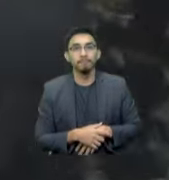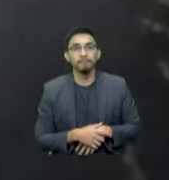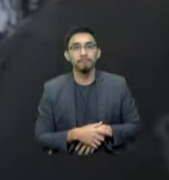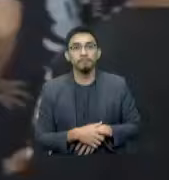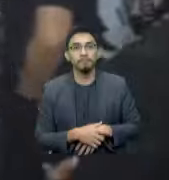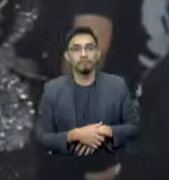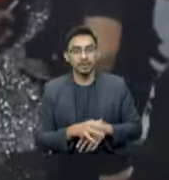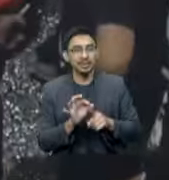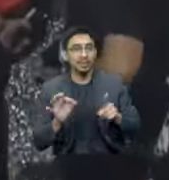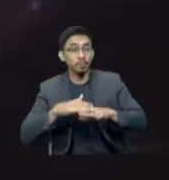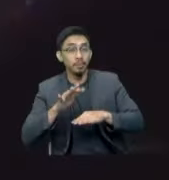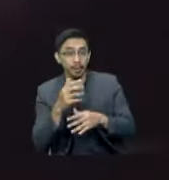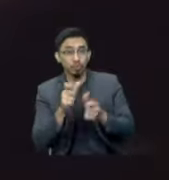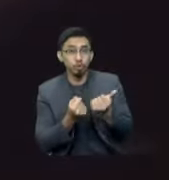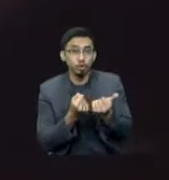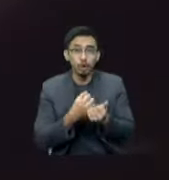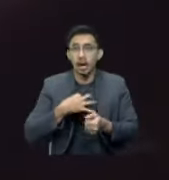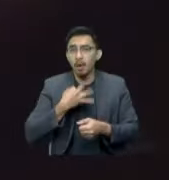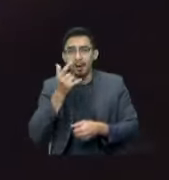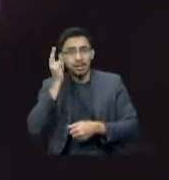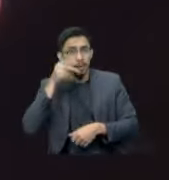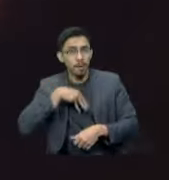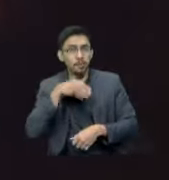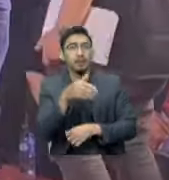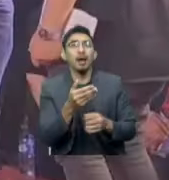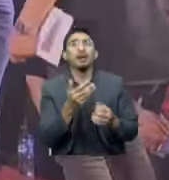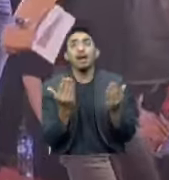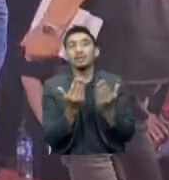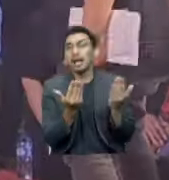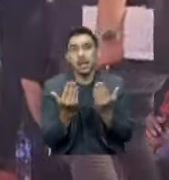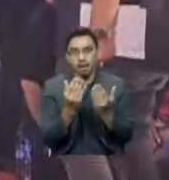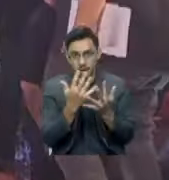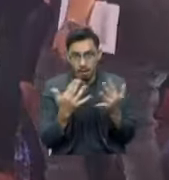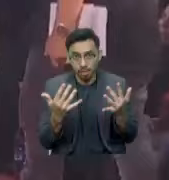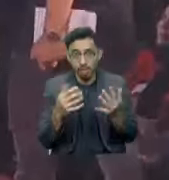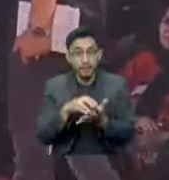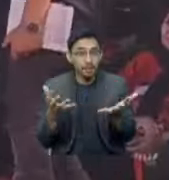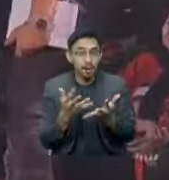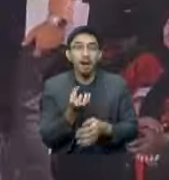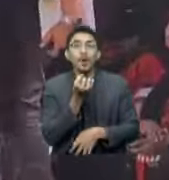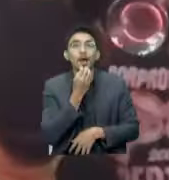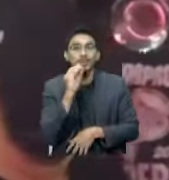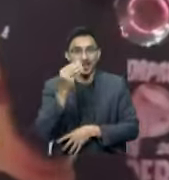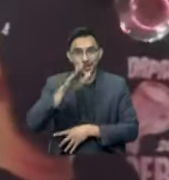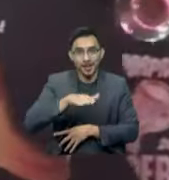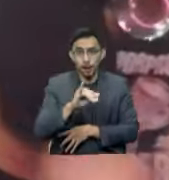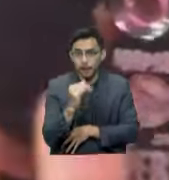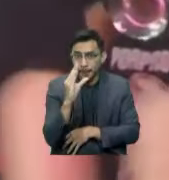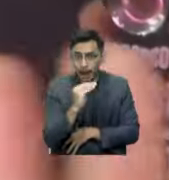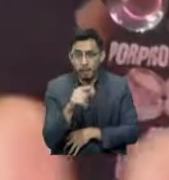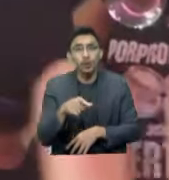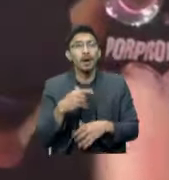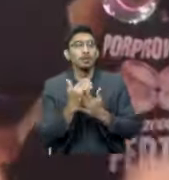Ribuan warga pendukung dan relawan Ganjar Mahfud menghadiri acara Hajatan Rakyat di kawasan Bulungan Blok M, Jakarta Selatan Jumat malam.